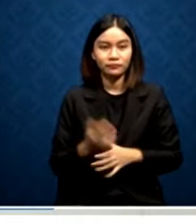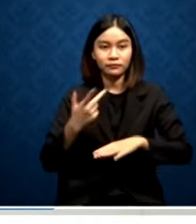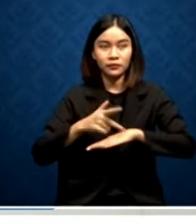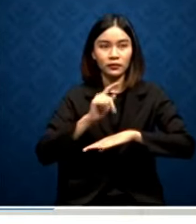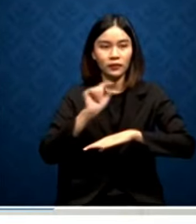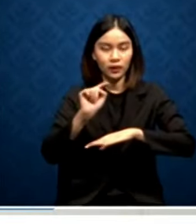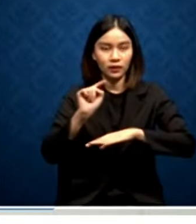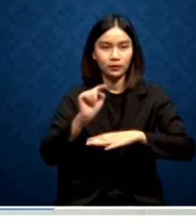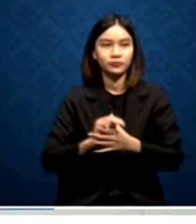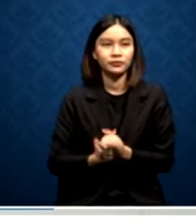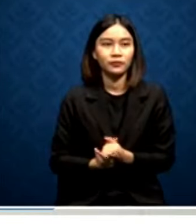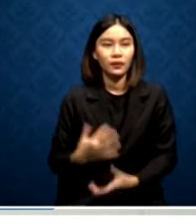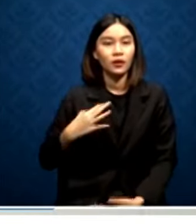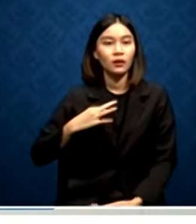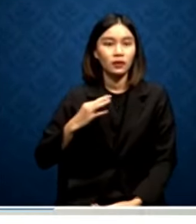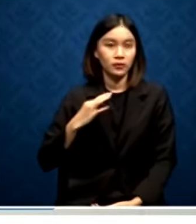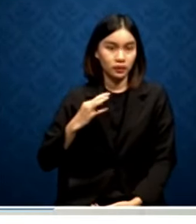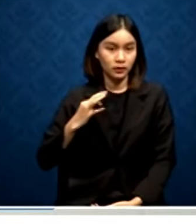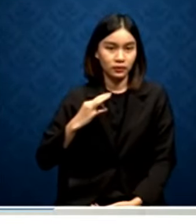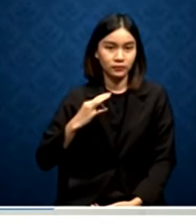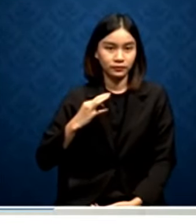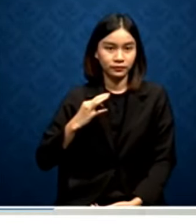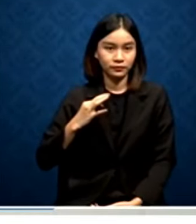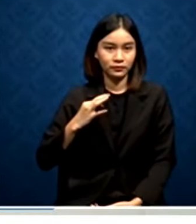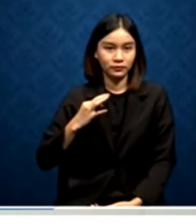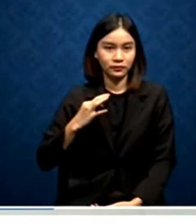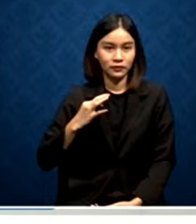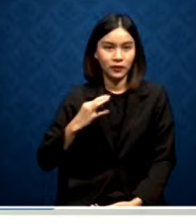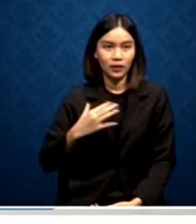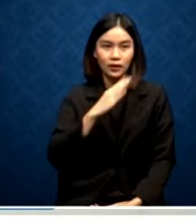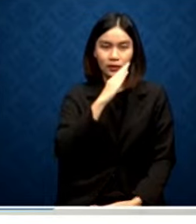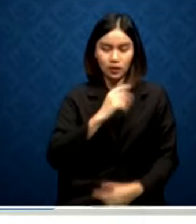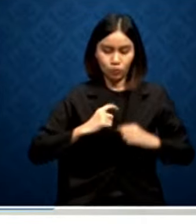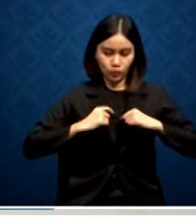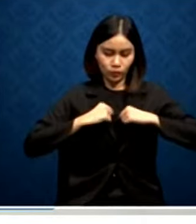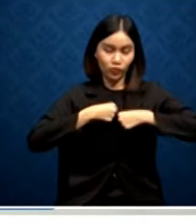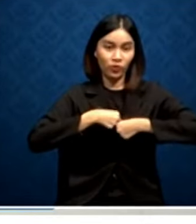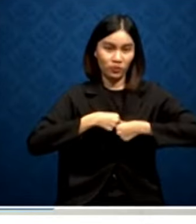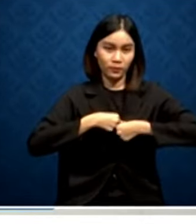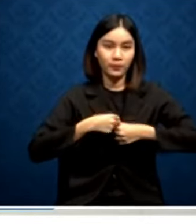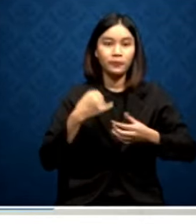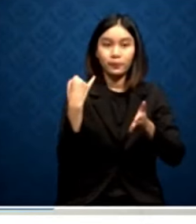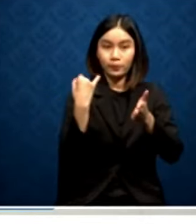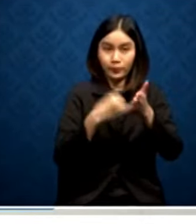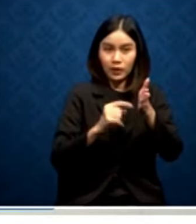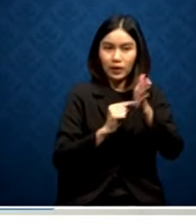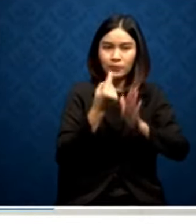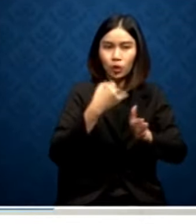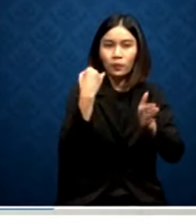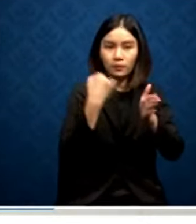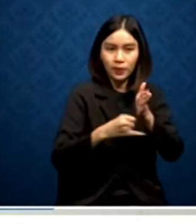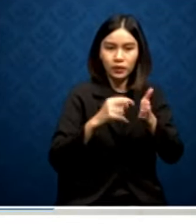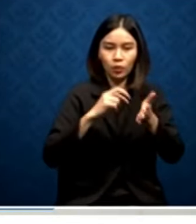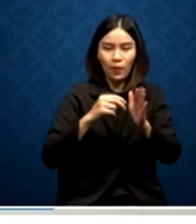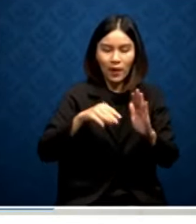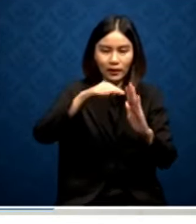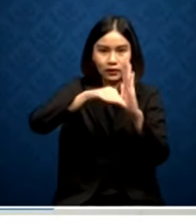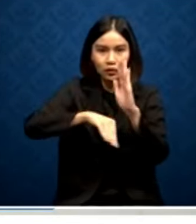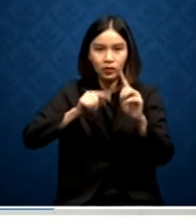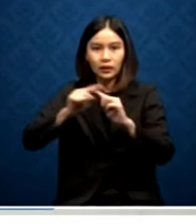ครับเสื้อของเรานั้นถ้ากลัดกระดุมเม็ดแรกผิดมันจะผิดไปทั้งหมดเลย